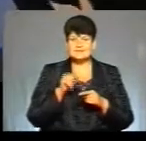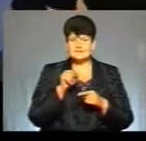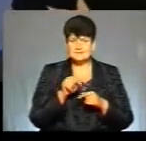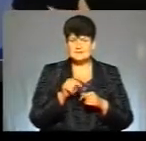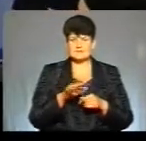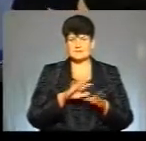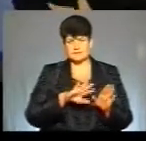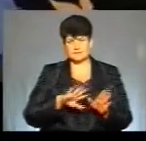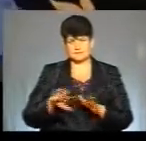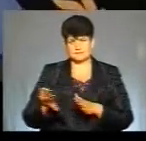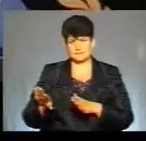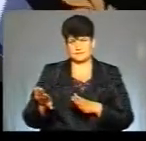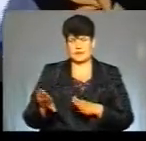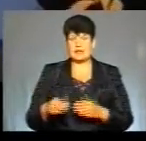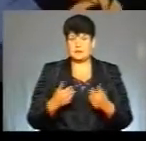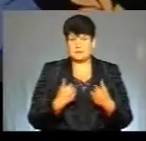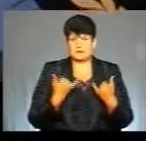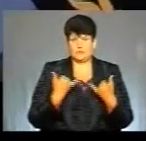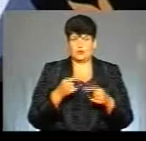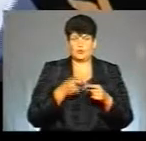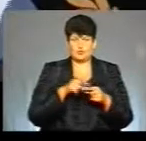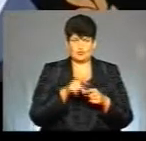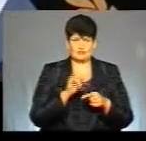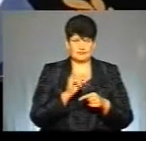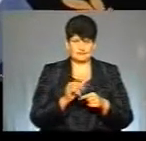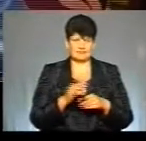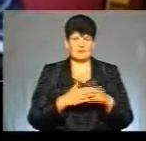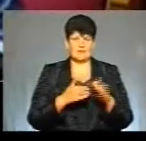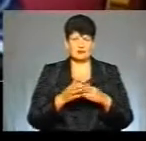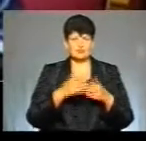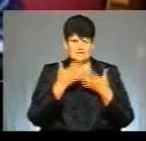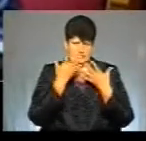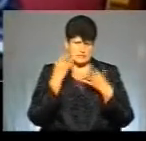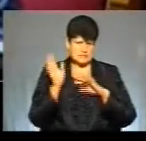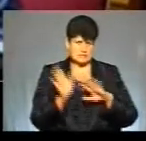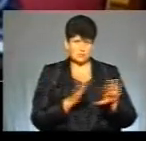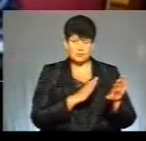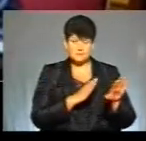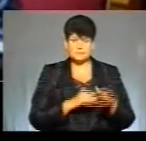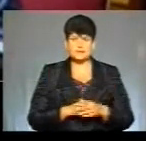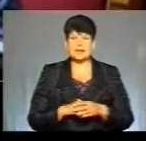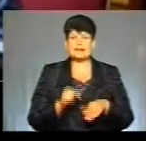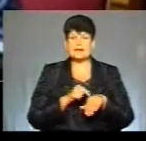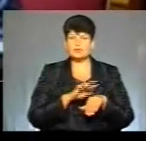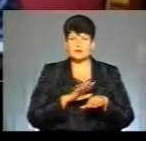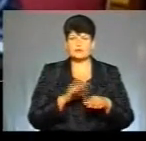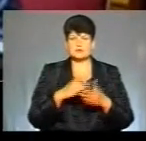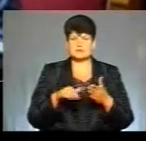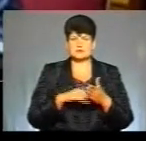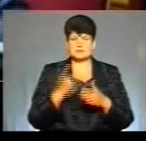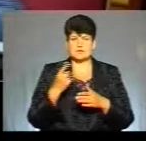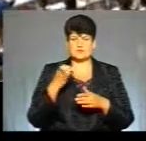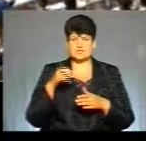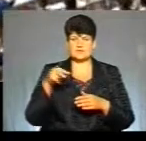у минуле. І ми про таку ганебну практику все ж таки забудемо. Недоторканність буде скасована з 1